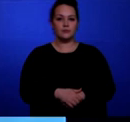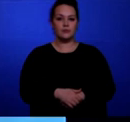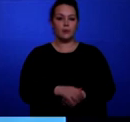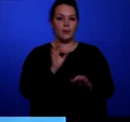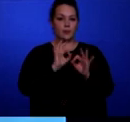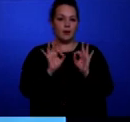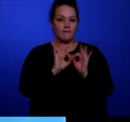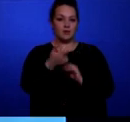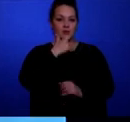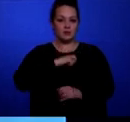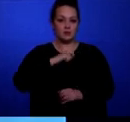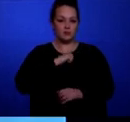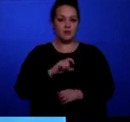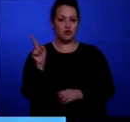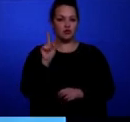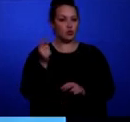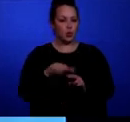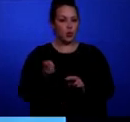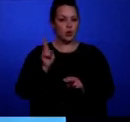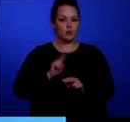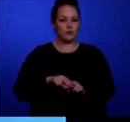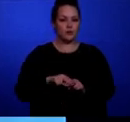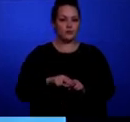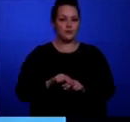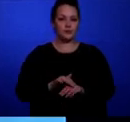Проверьте себя. Что это?